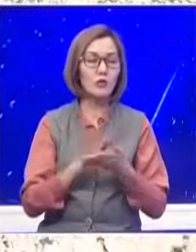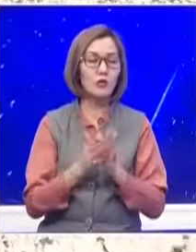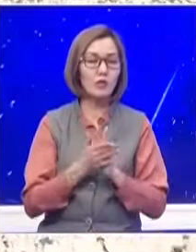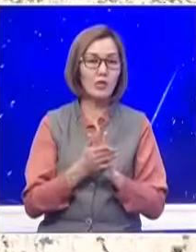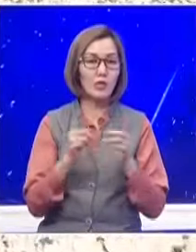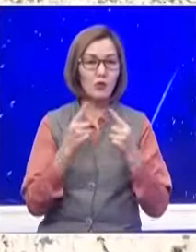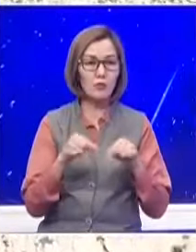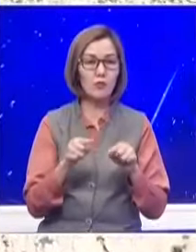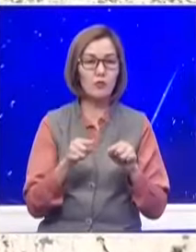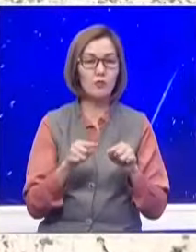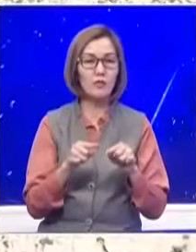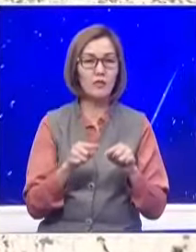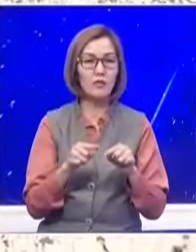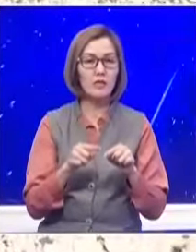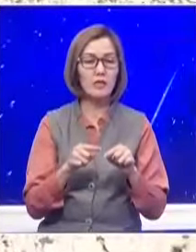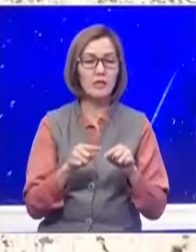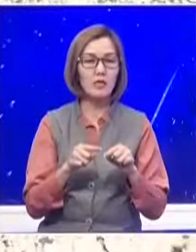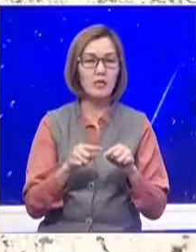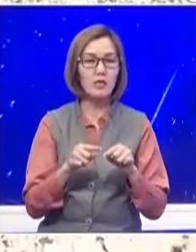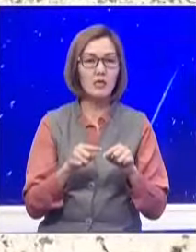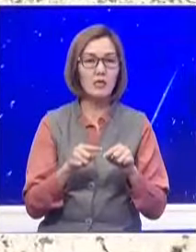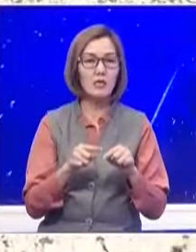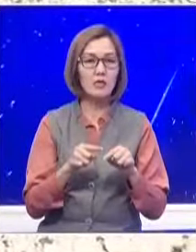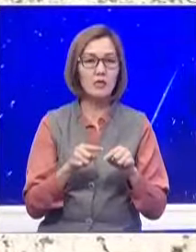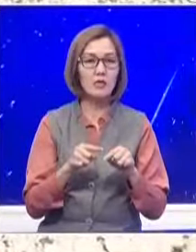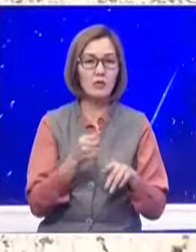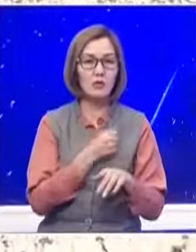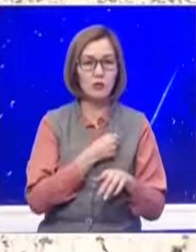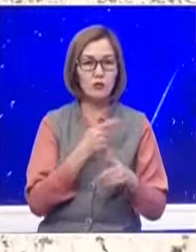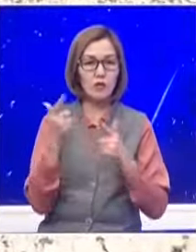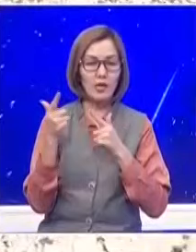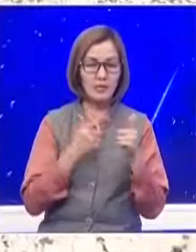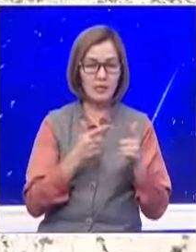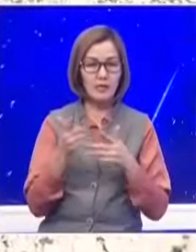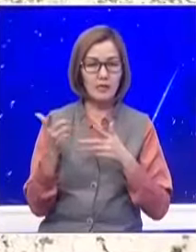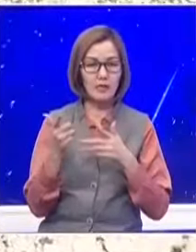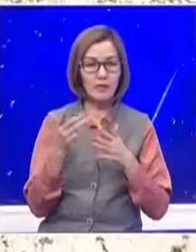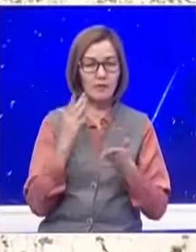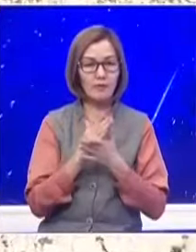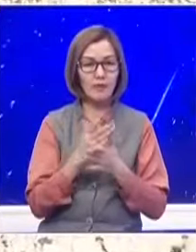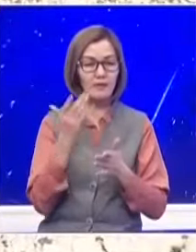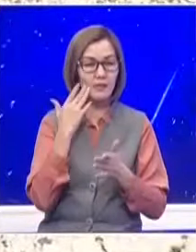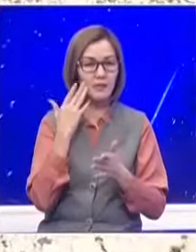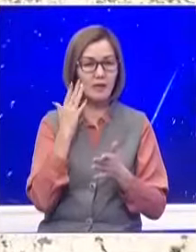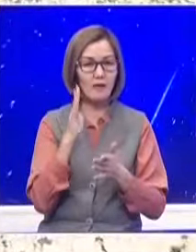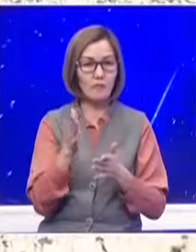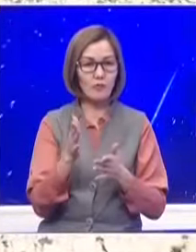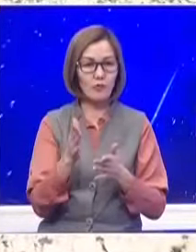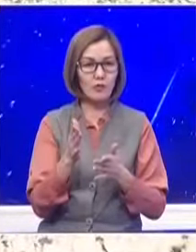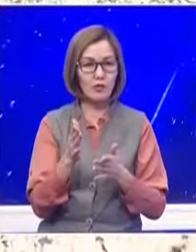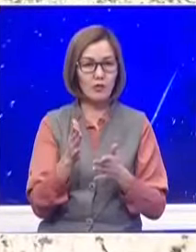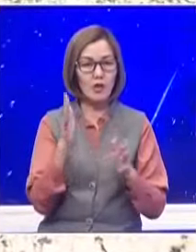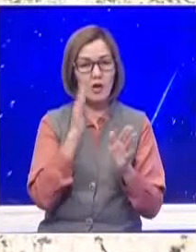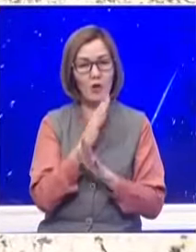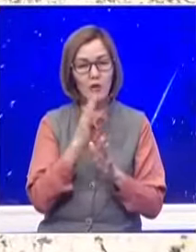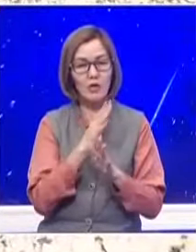департаментінің ұйымдастыруымен жаңағы күштер мен құралдар әзірлікке келтірілді. Әрдайым Қазгидрометтен түскен